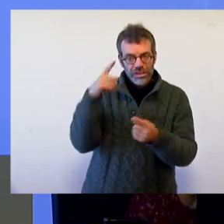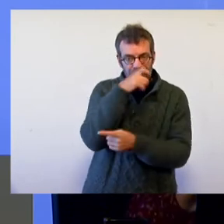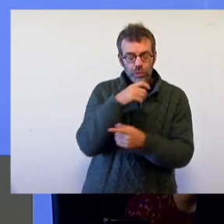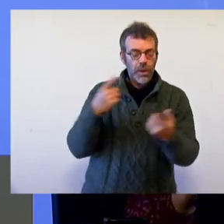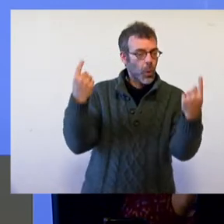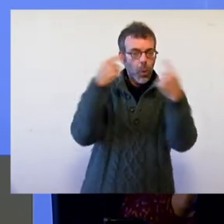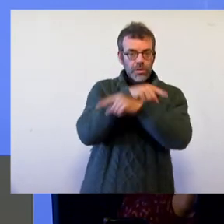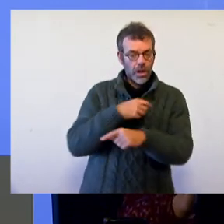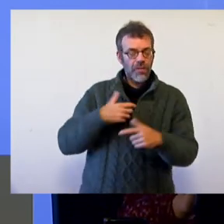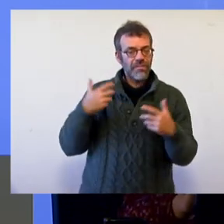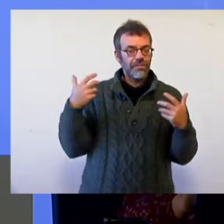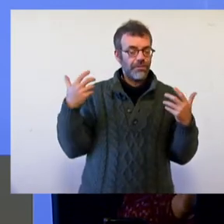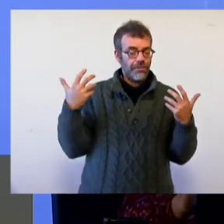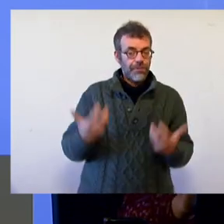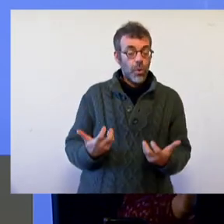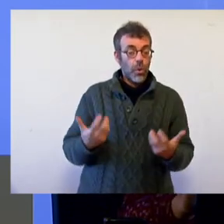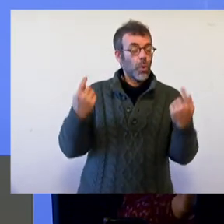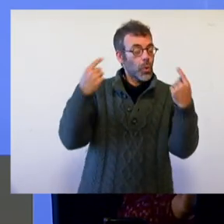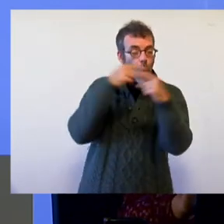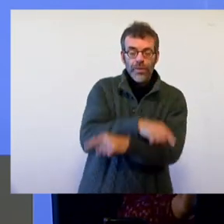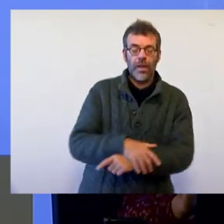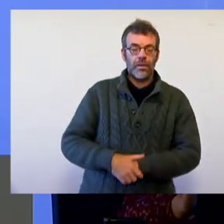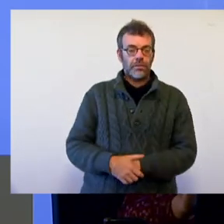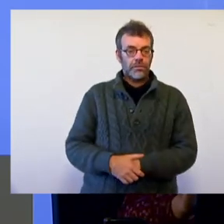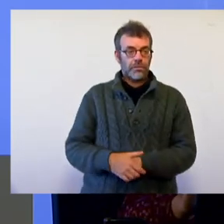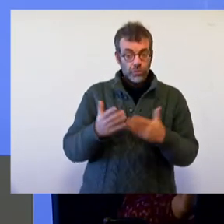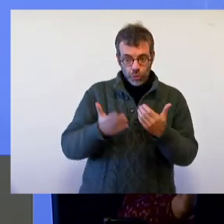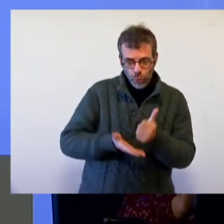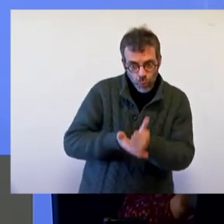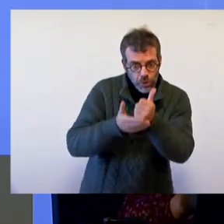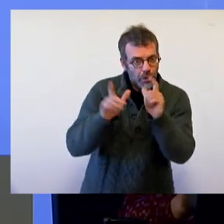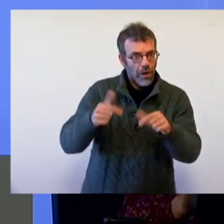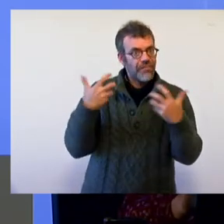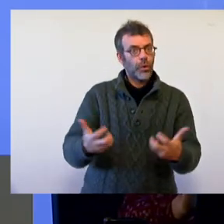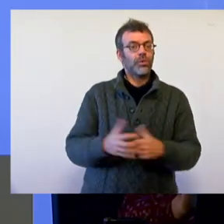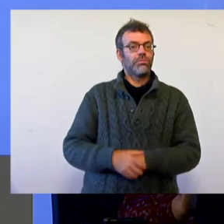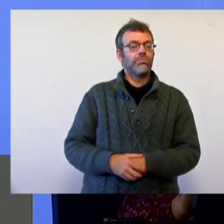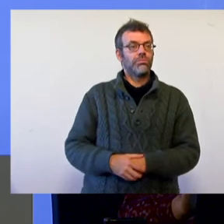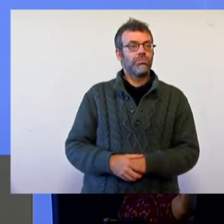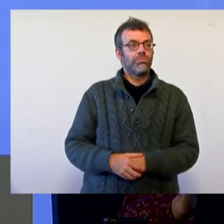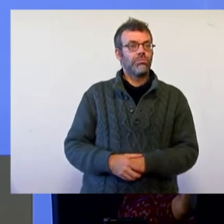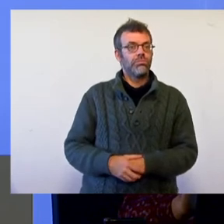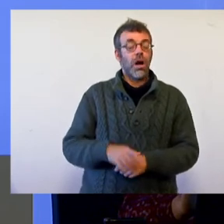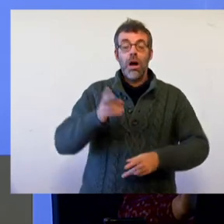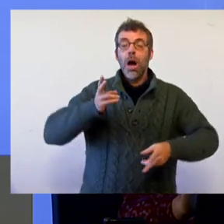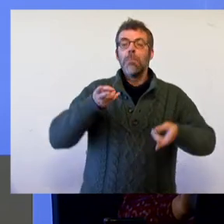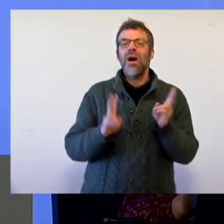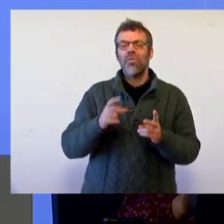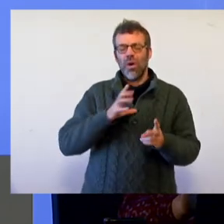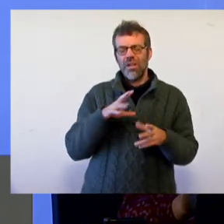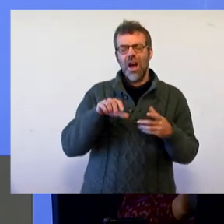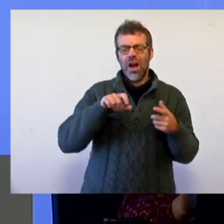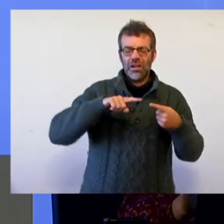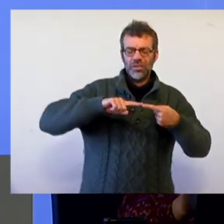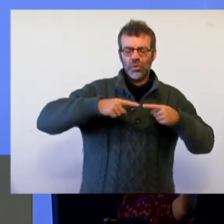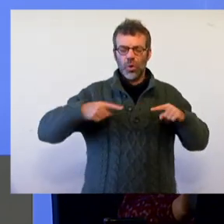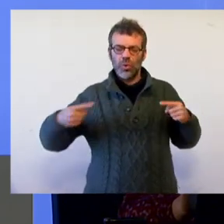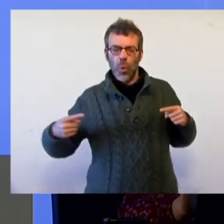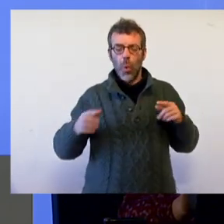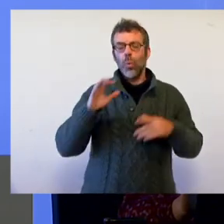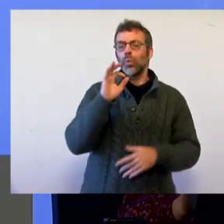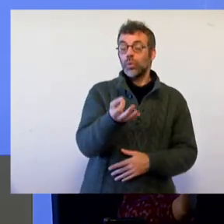elles nous diront, mais monsieur le maire, vous dites ça, mais des fois, il y a une tension. Oui, parce que nous vivons un moment